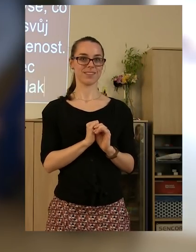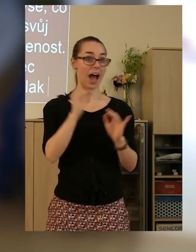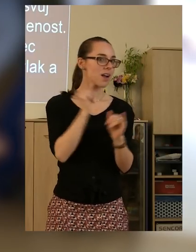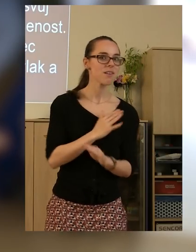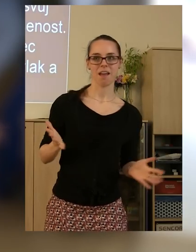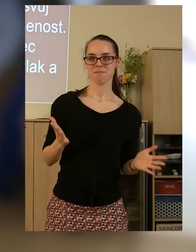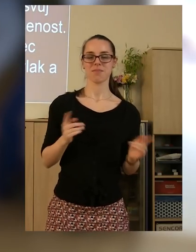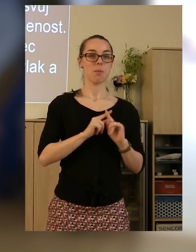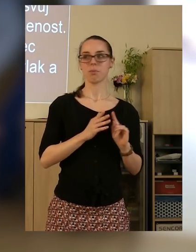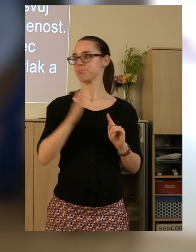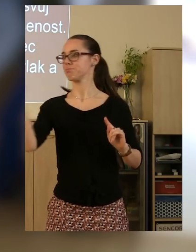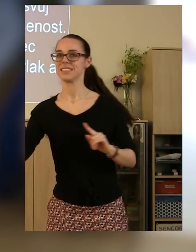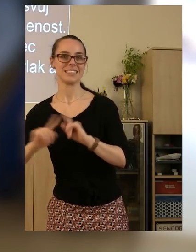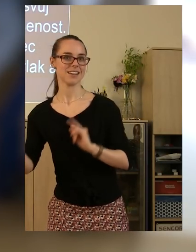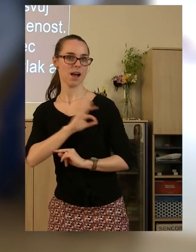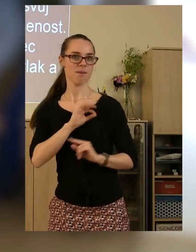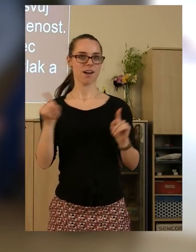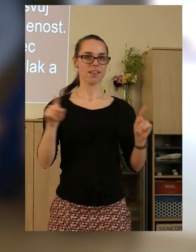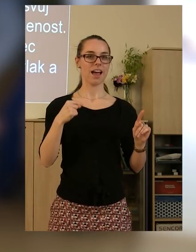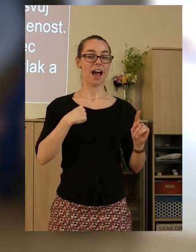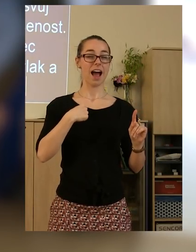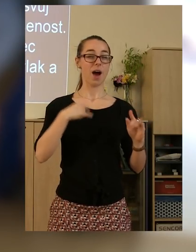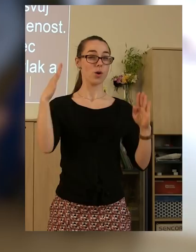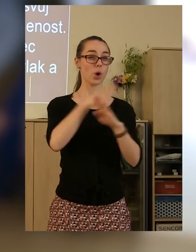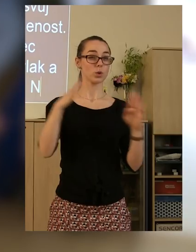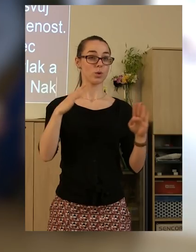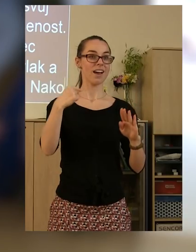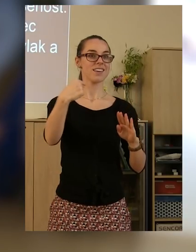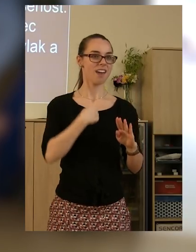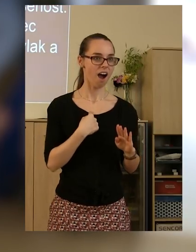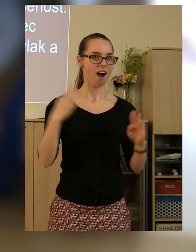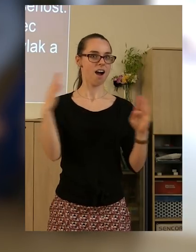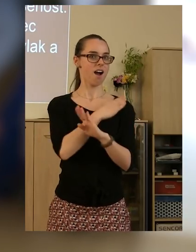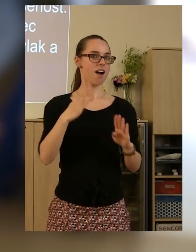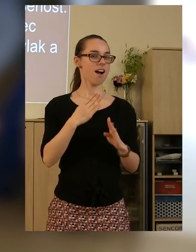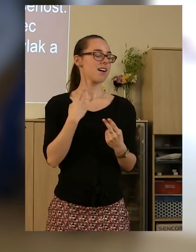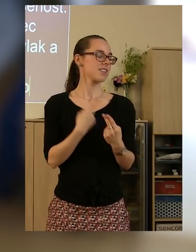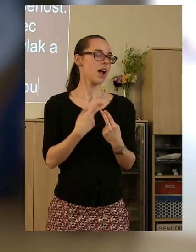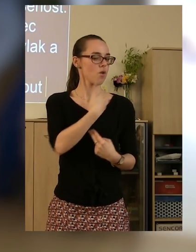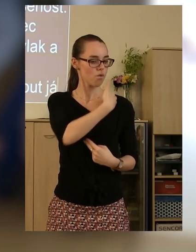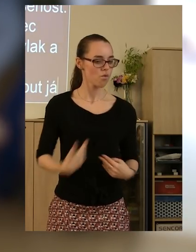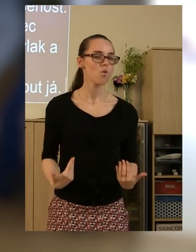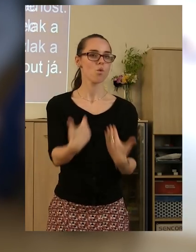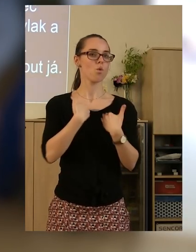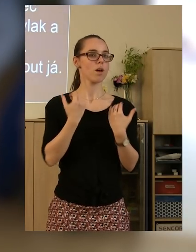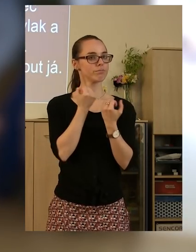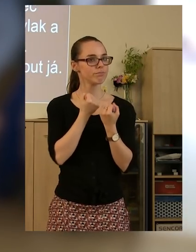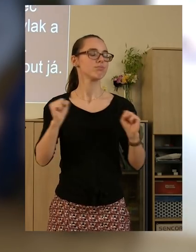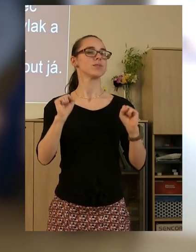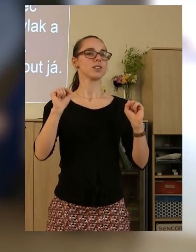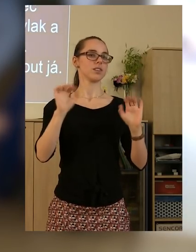Jo? Nakonec to musím rozhodnout já. A proto se mi zdá, že